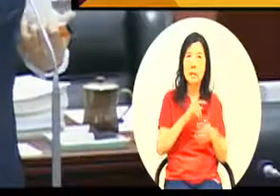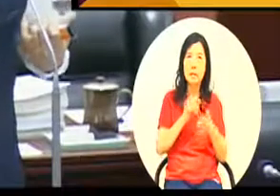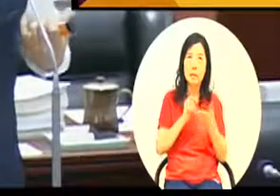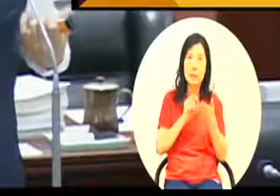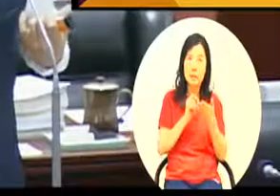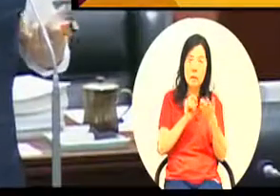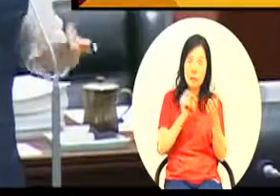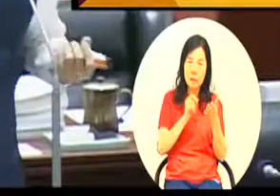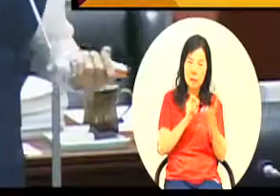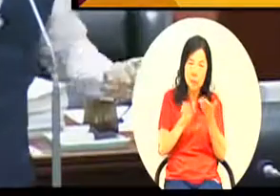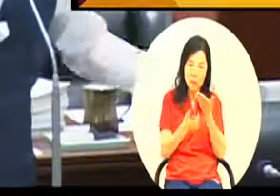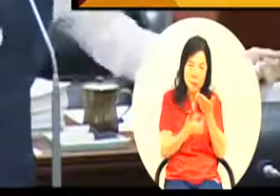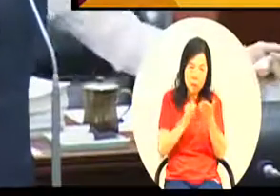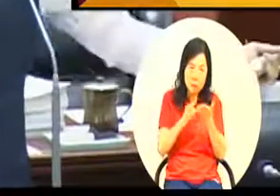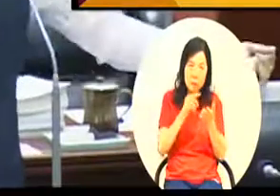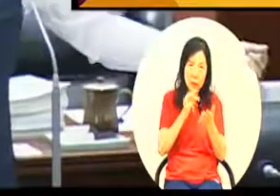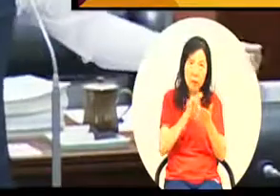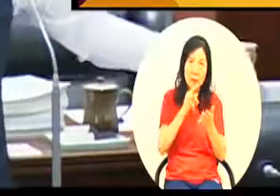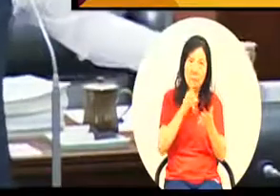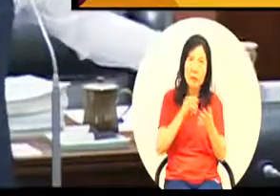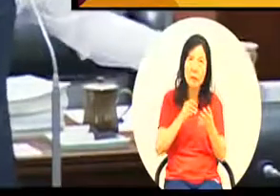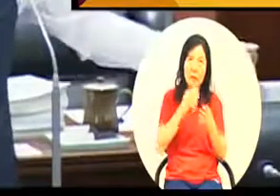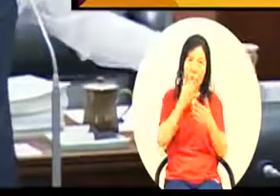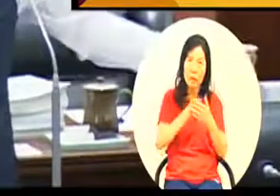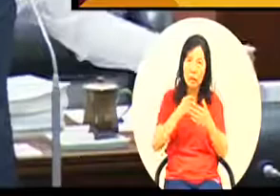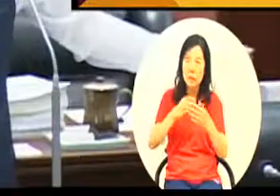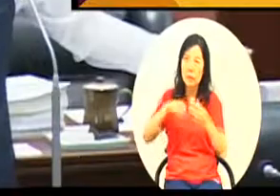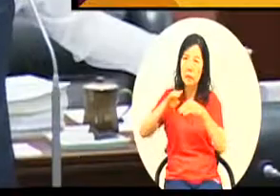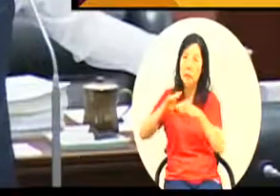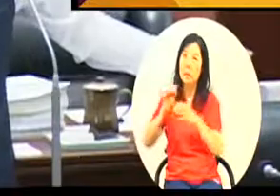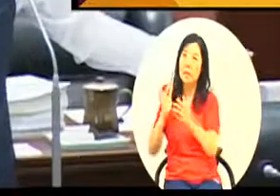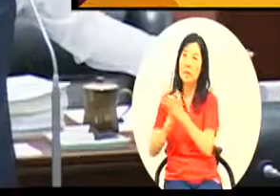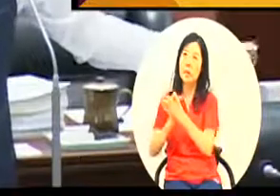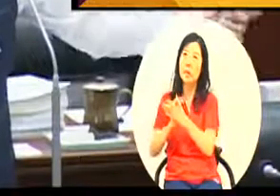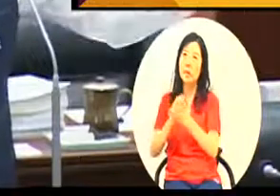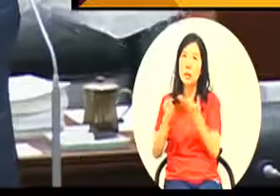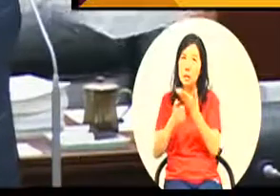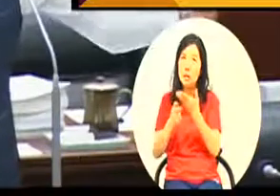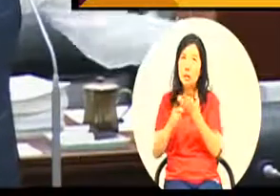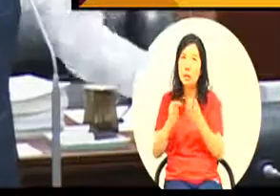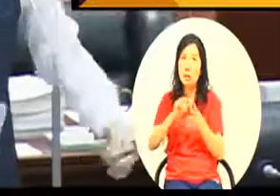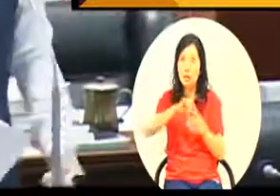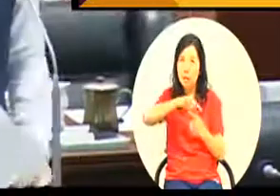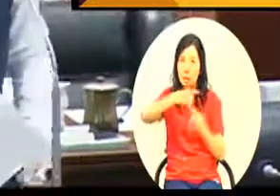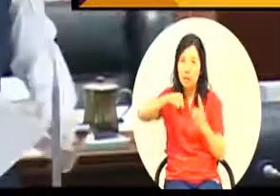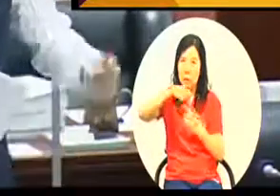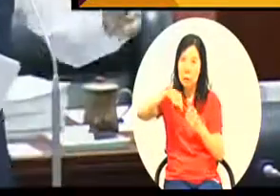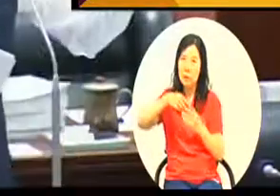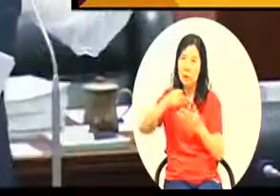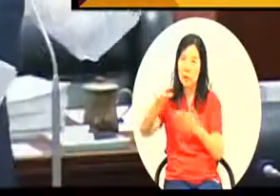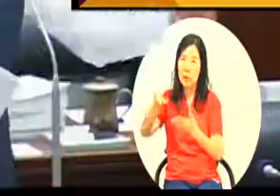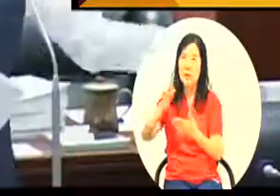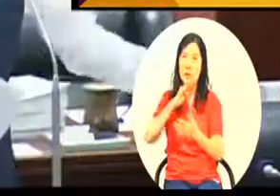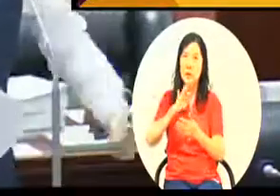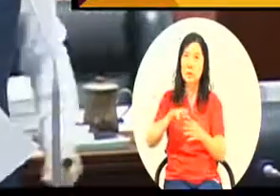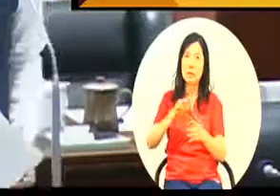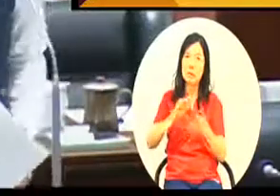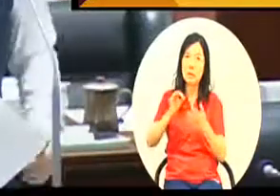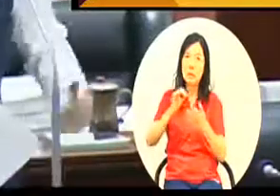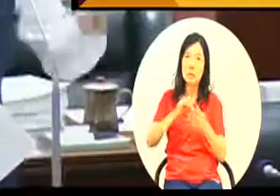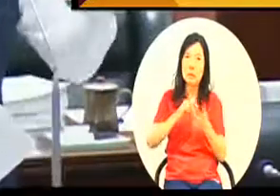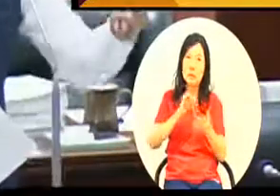剩下的，我送给我的同侪朋友，这叫单纯的，这是转让。那我卖给